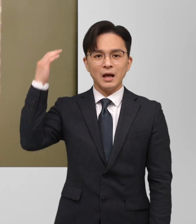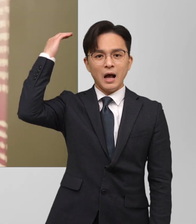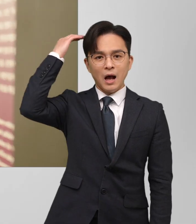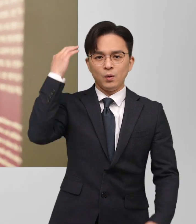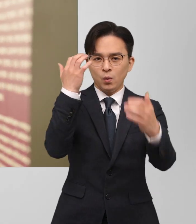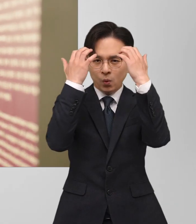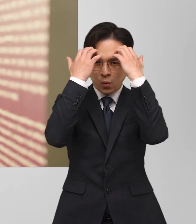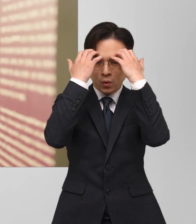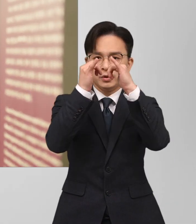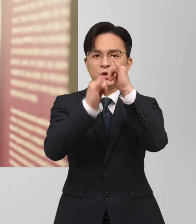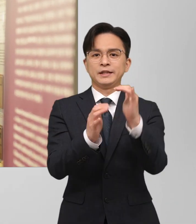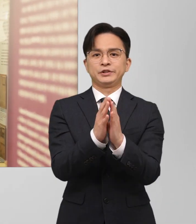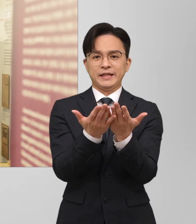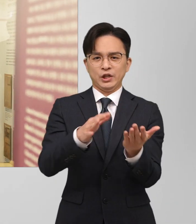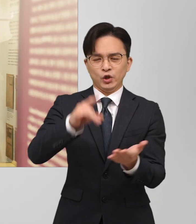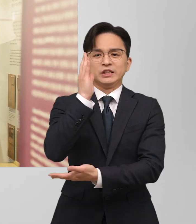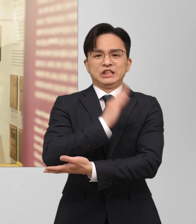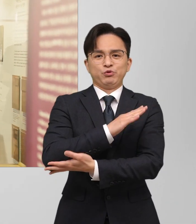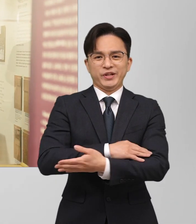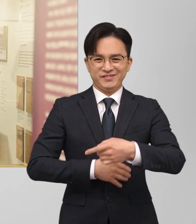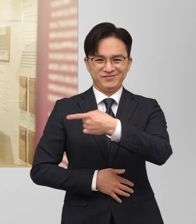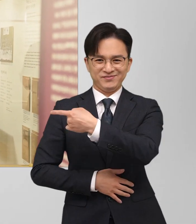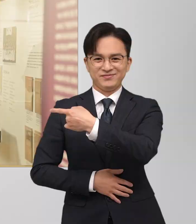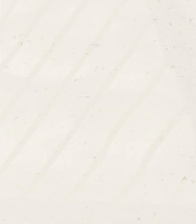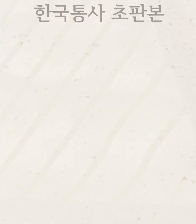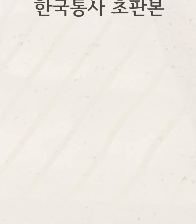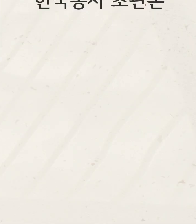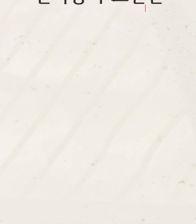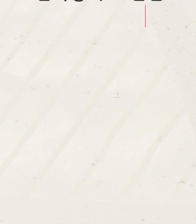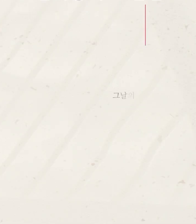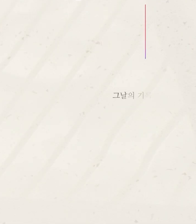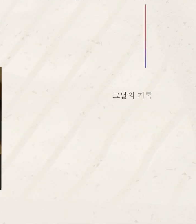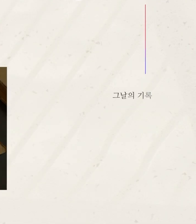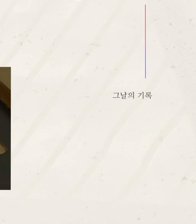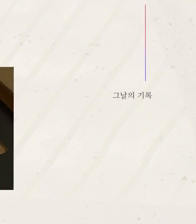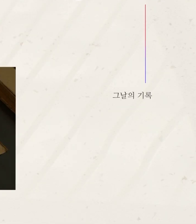네, 이곳에는 한국통사 초판본이 있습니다.